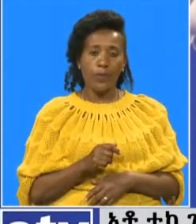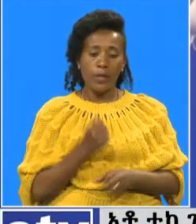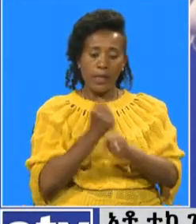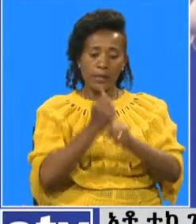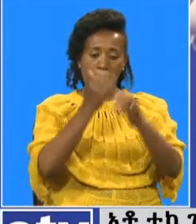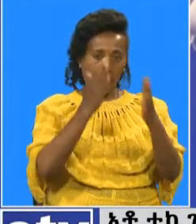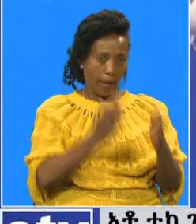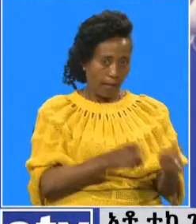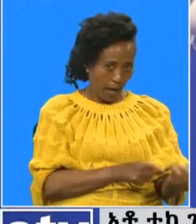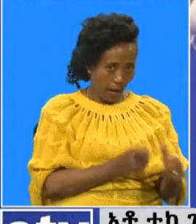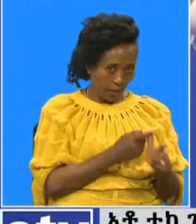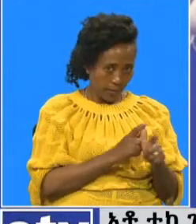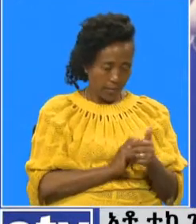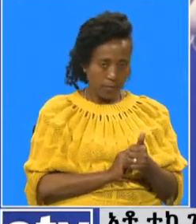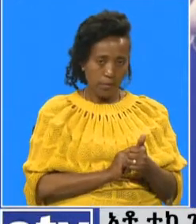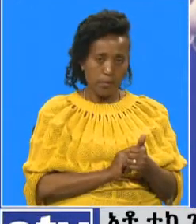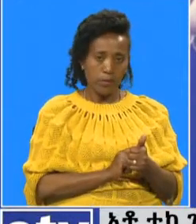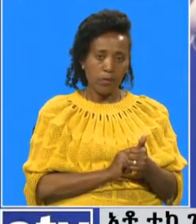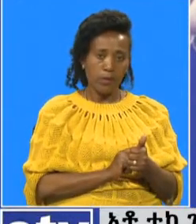ሰራተኛው